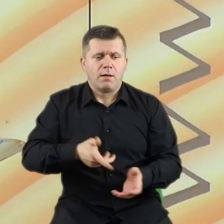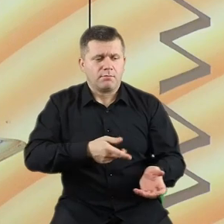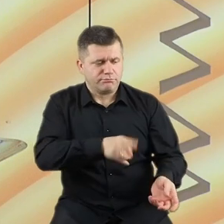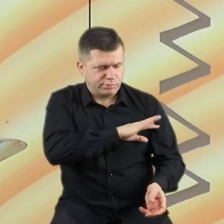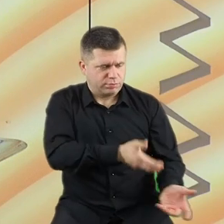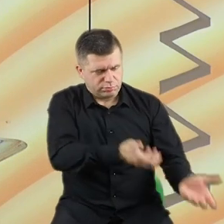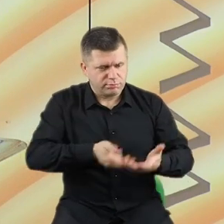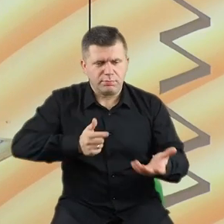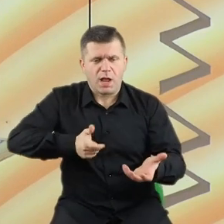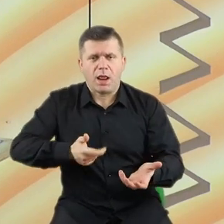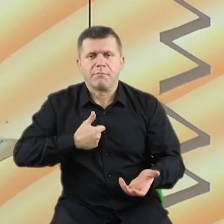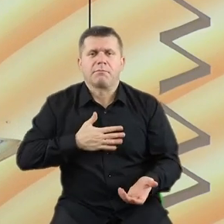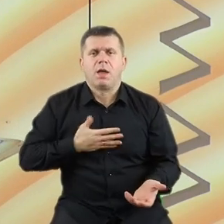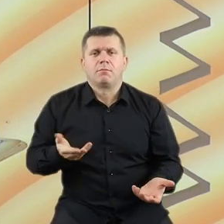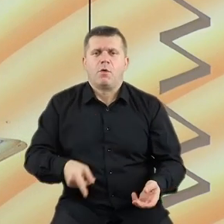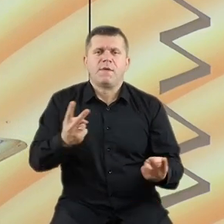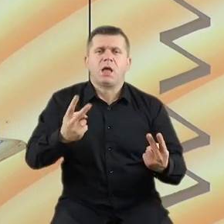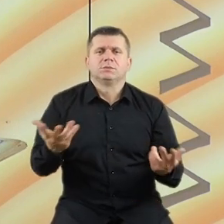karabin po koledze.